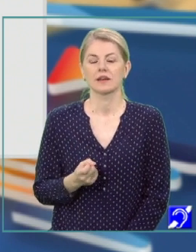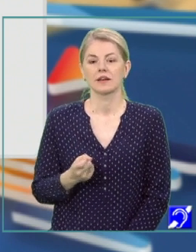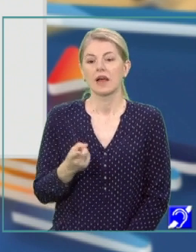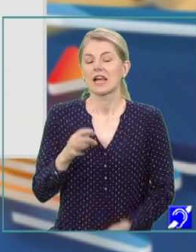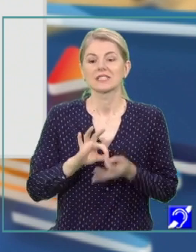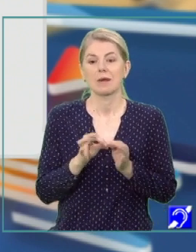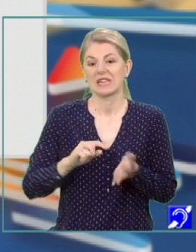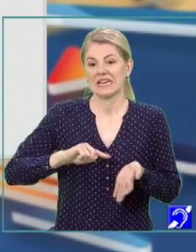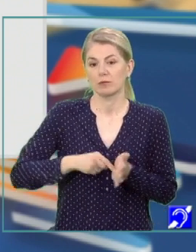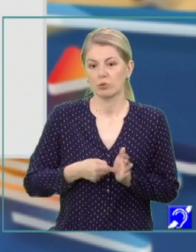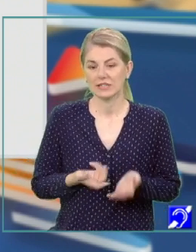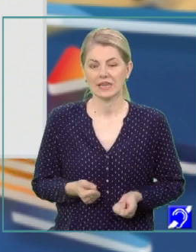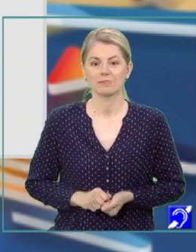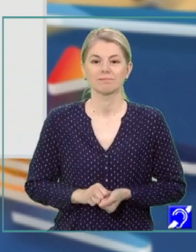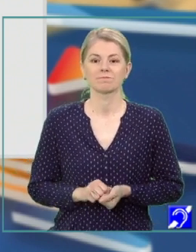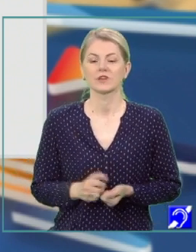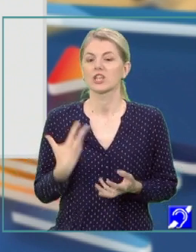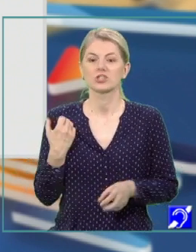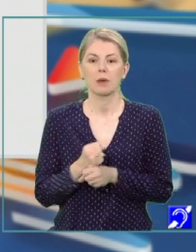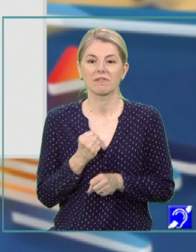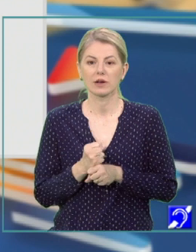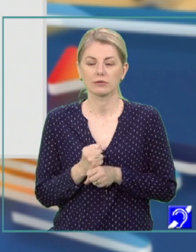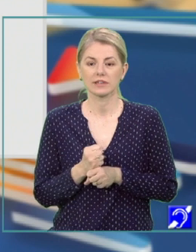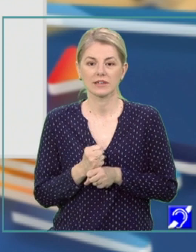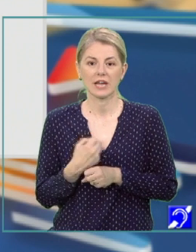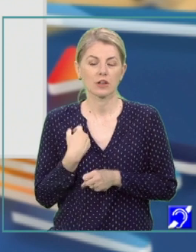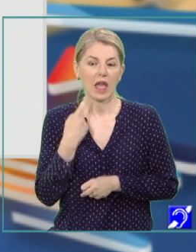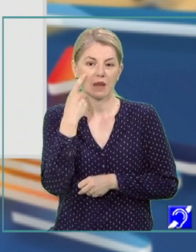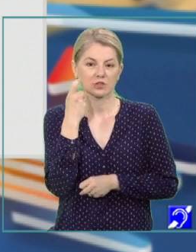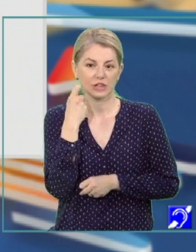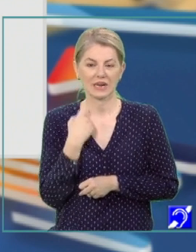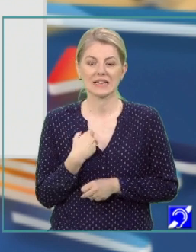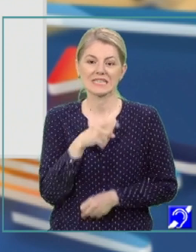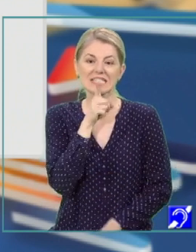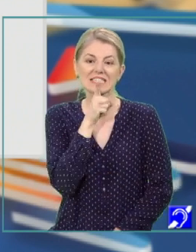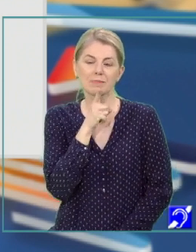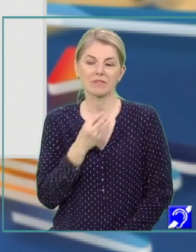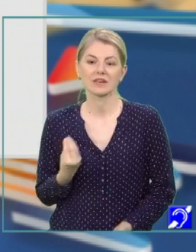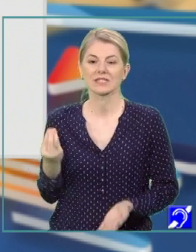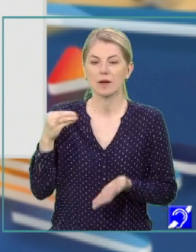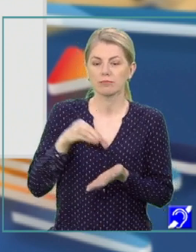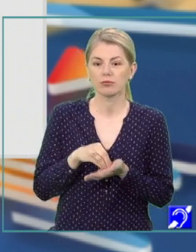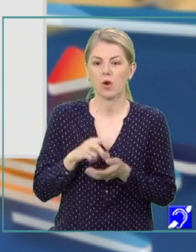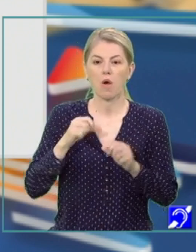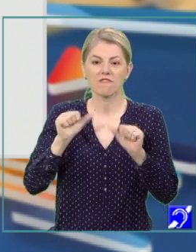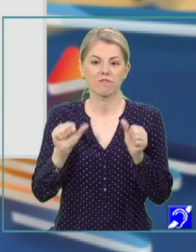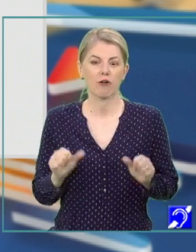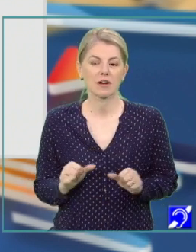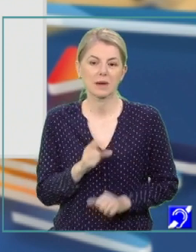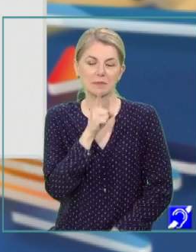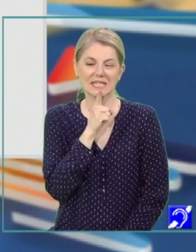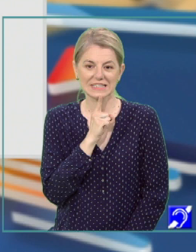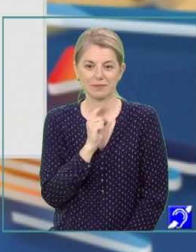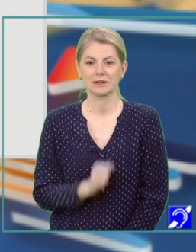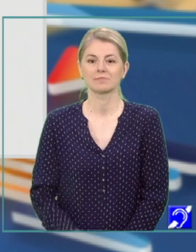de înmulțire. Ce-am făcut, dragii mei? Am încercat să simplific, să ajungem la o formă mai